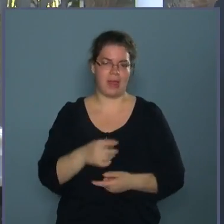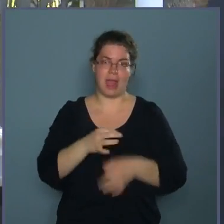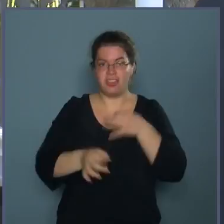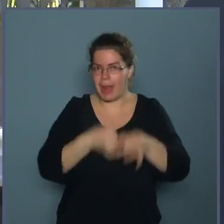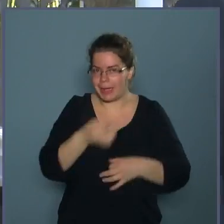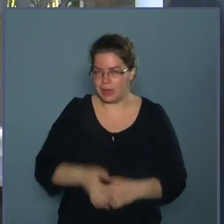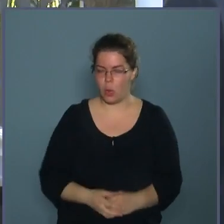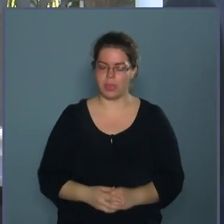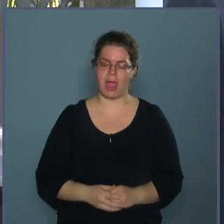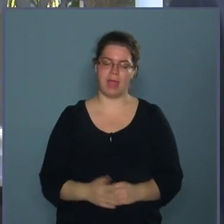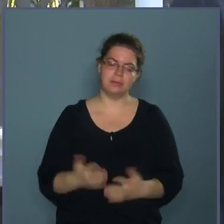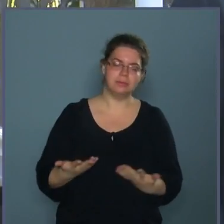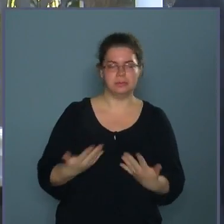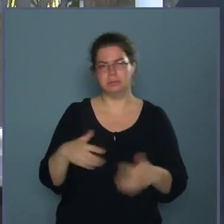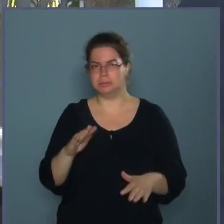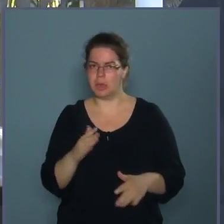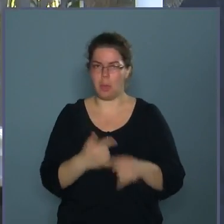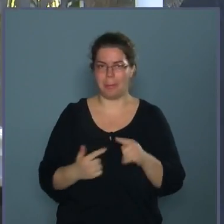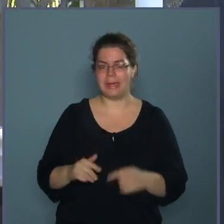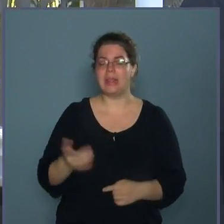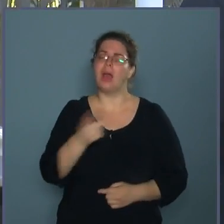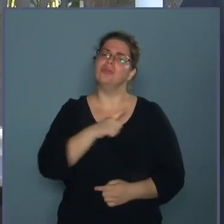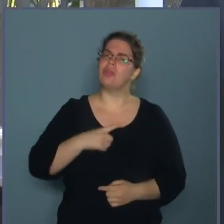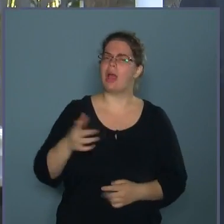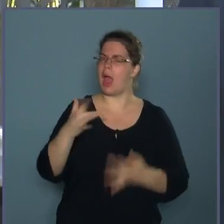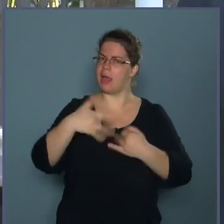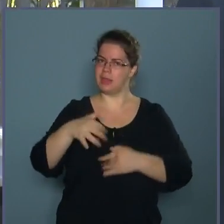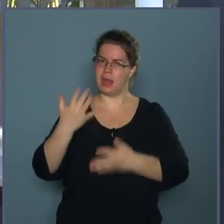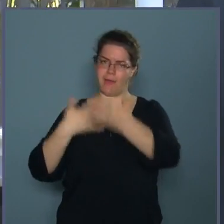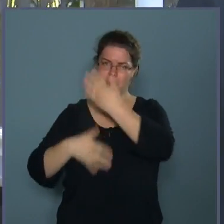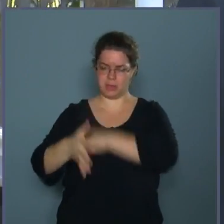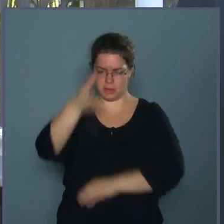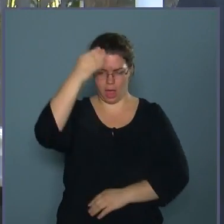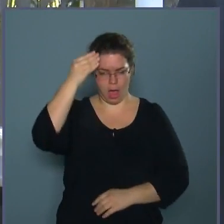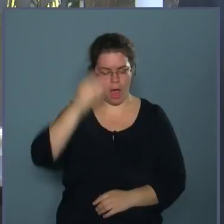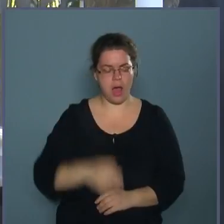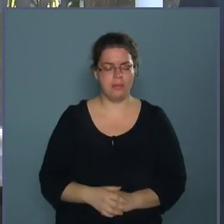cserélődnek nagyobb részt, ha csak a helyszíne visszagondolnak, akkor